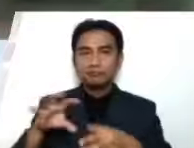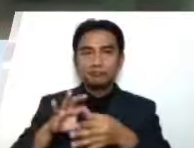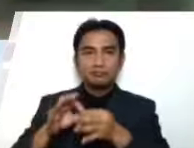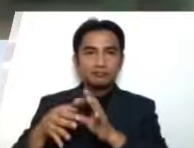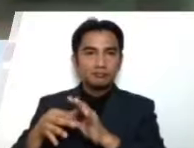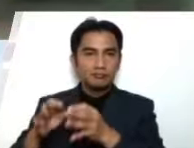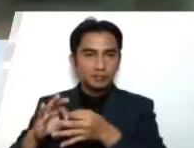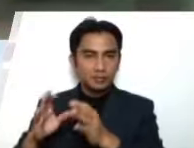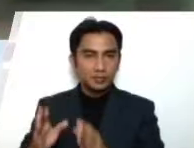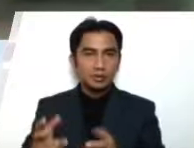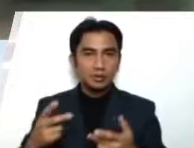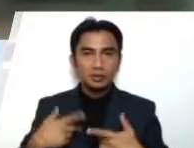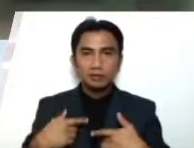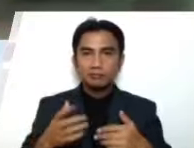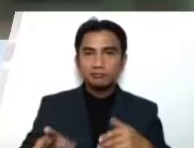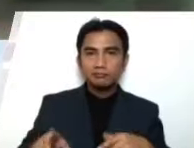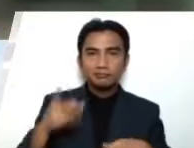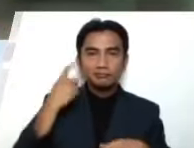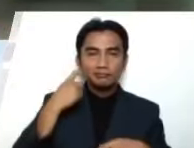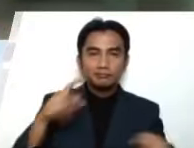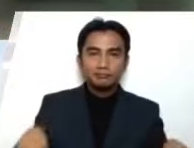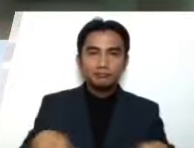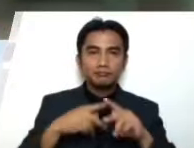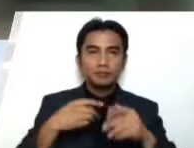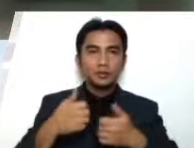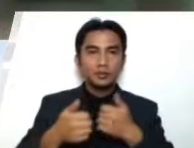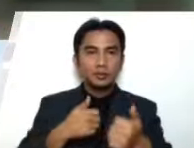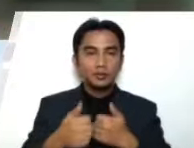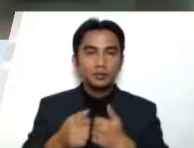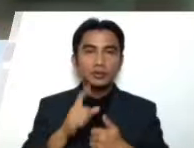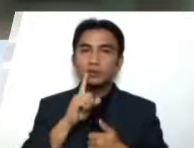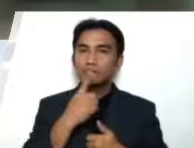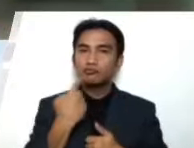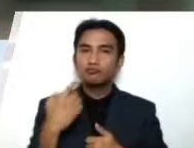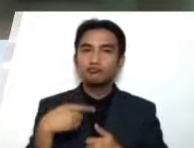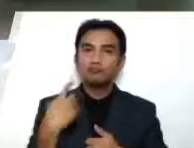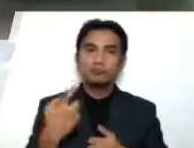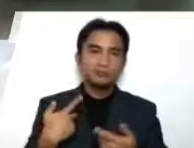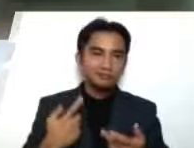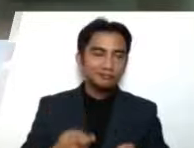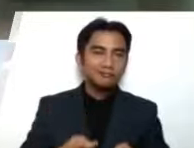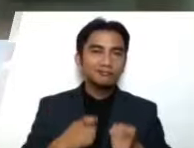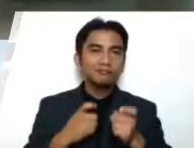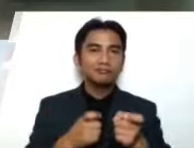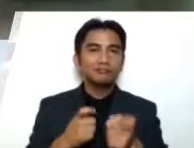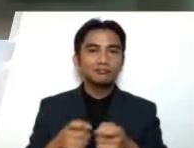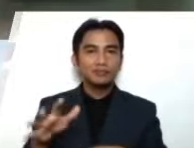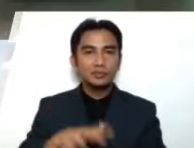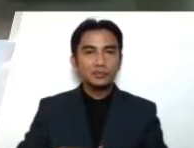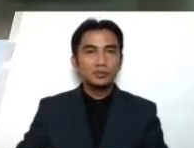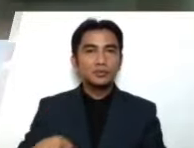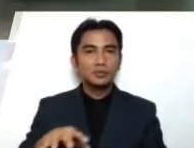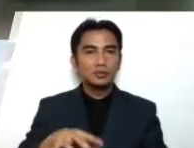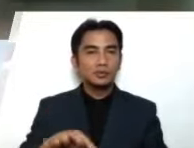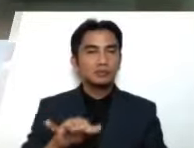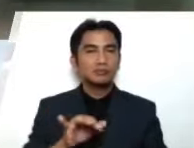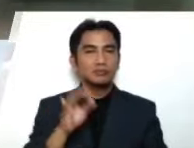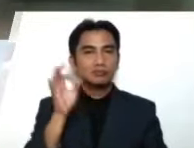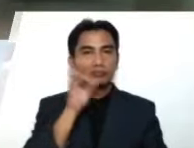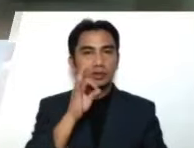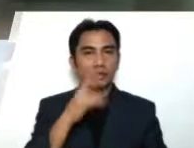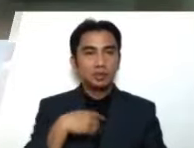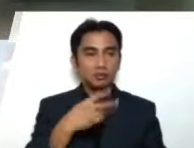2024 Olympics gantimpala rin ito sa buong sambayan ng pilipino dahil ang bitbit nilang dalawang ginto at dalawang bronze para sa